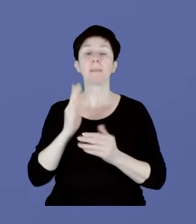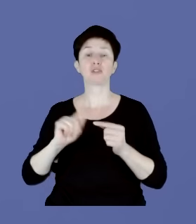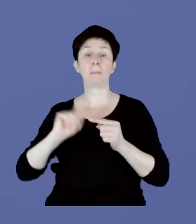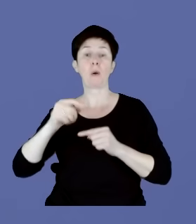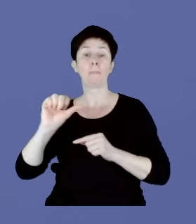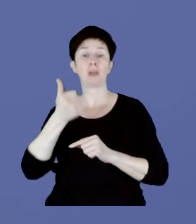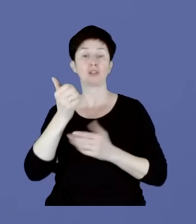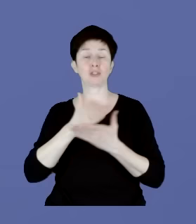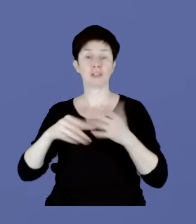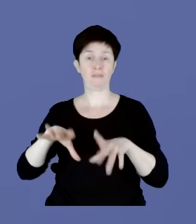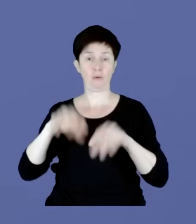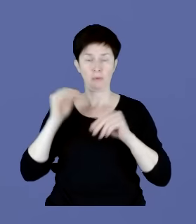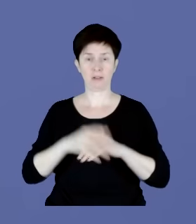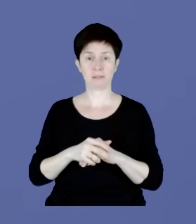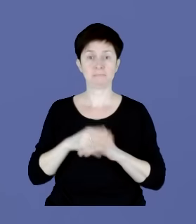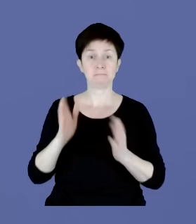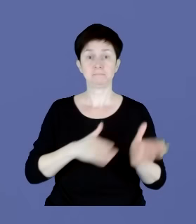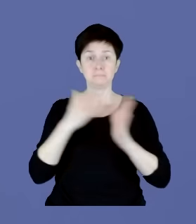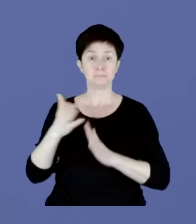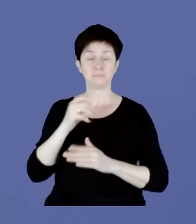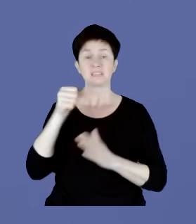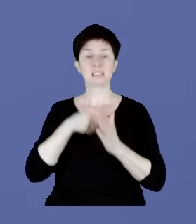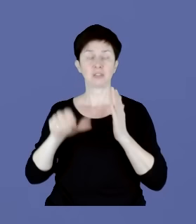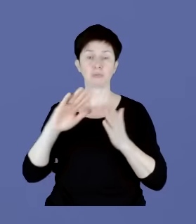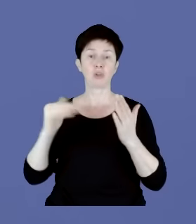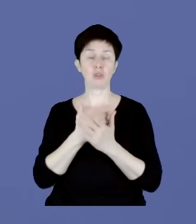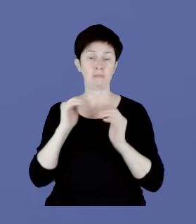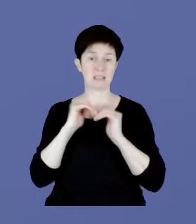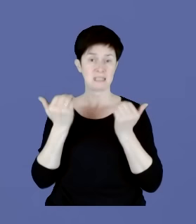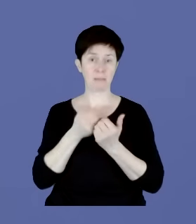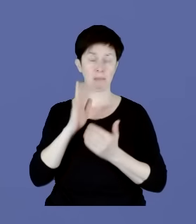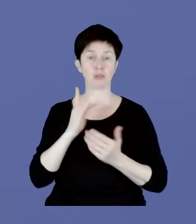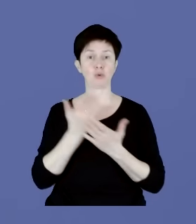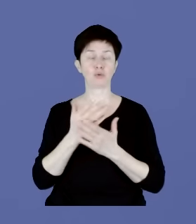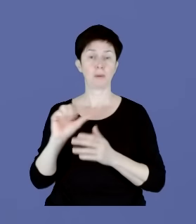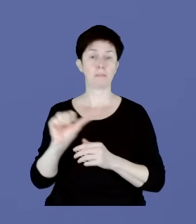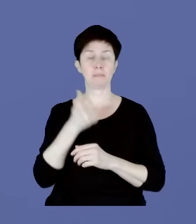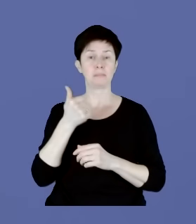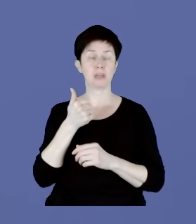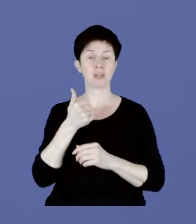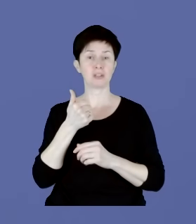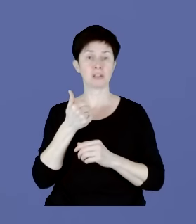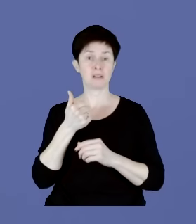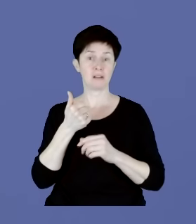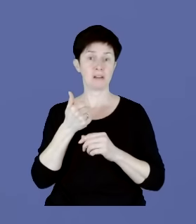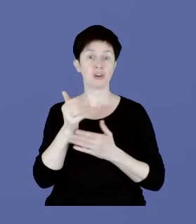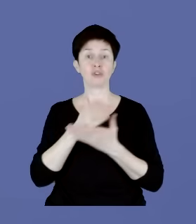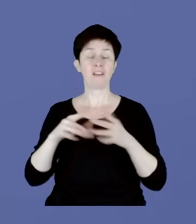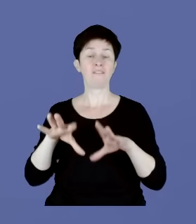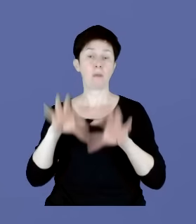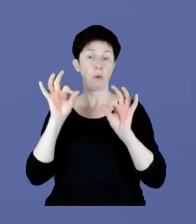kiedy mamy kolejne posiedzenie Sejmu, będziemy w nowej rzeczywistości. Będziemy po pierwszym posiedzeniu, po pierwszej turze wyborów, więc zobaczymy, jakie to będzie